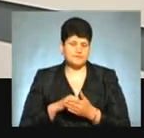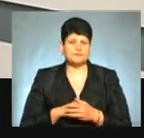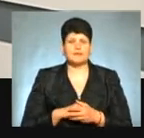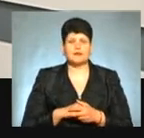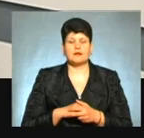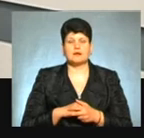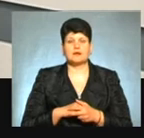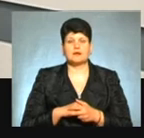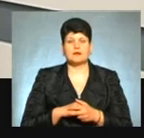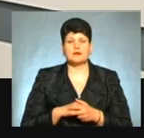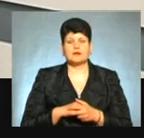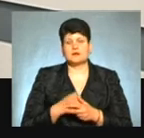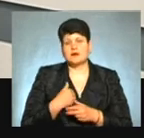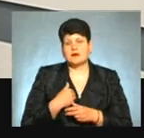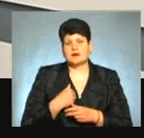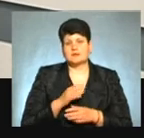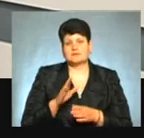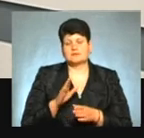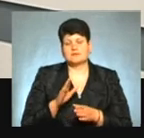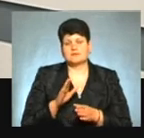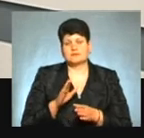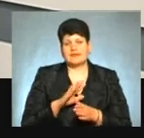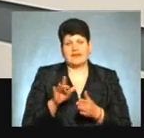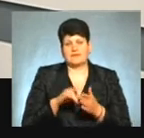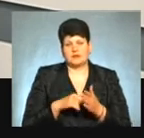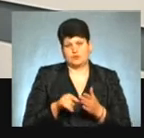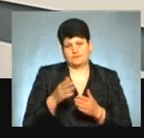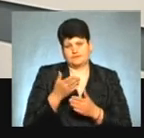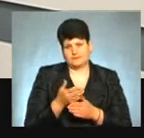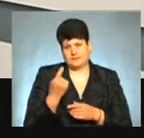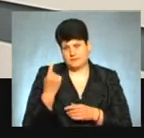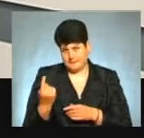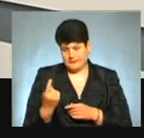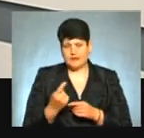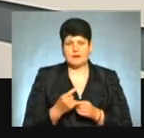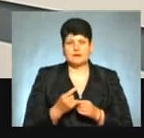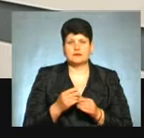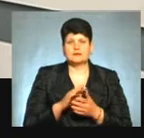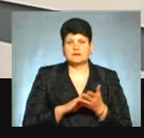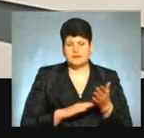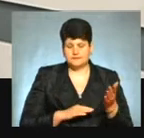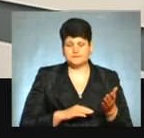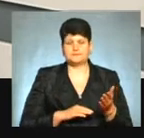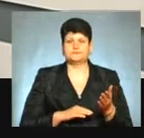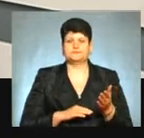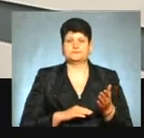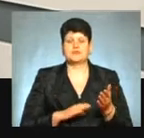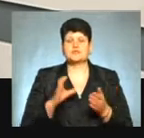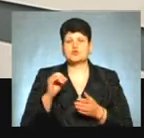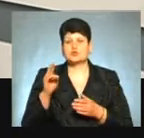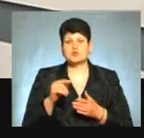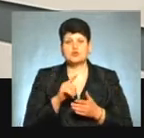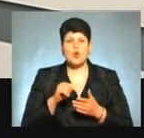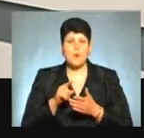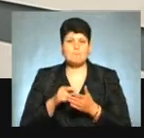обставин. Ось, і я не зовсім їм вірю. Раз. Далі.